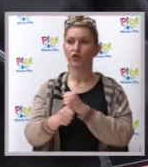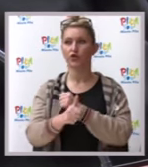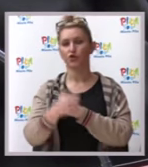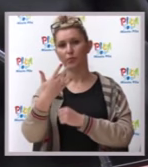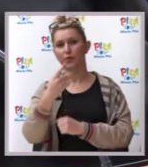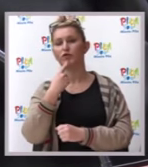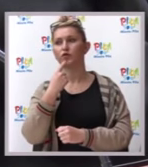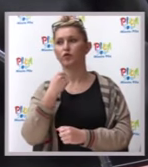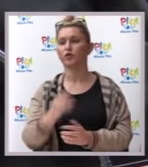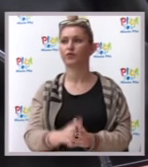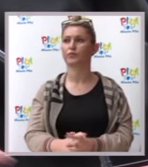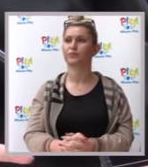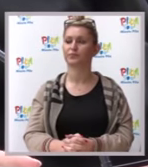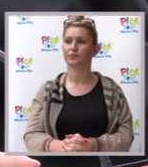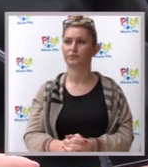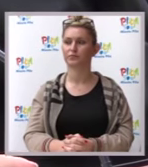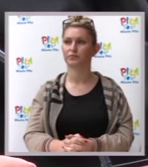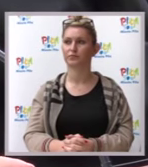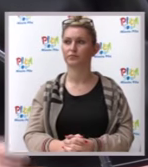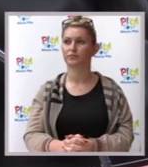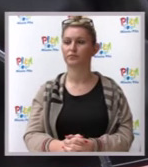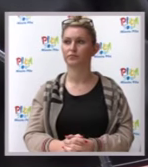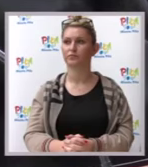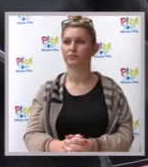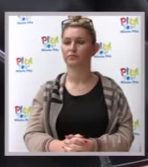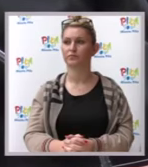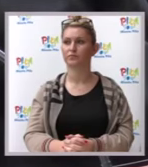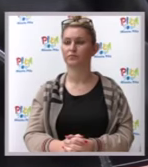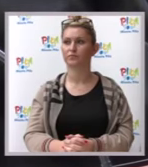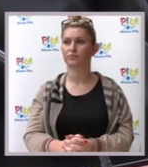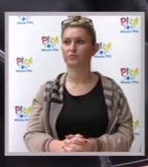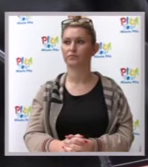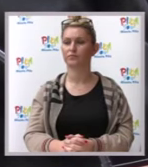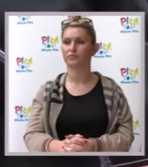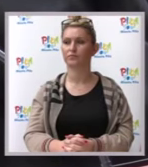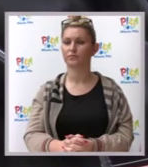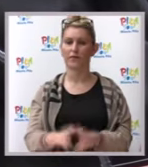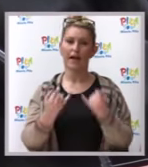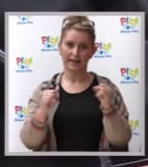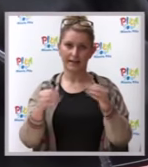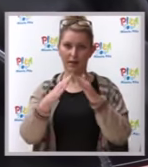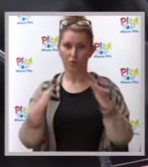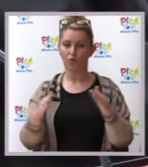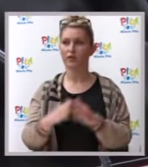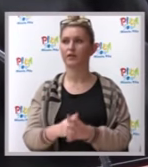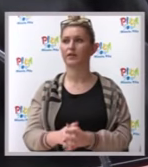czyli 87,3% stawki maksymalnej. Przy budynkach pozostałych